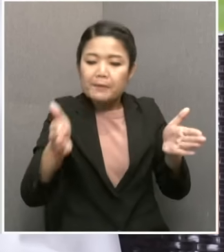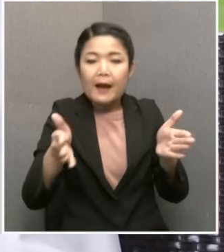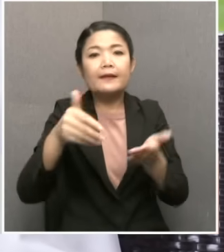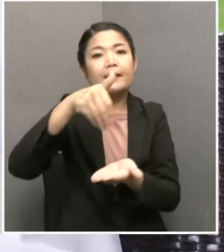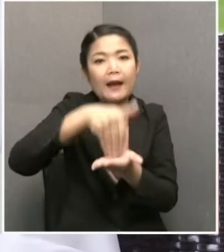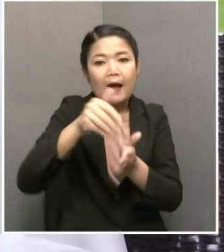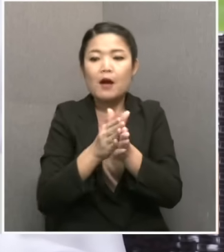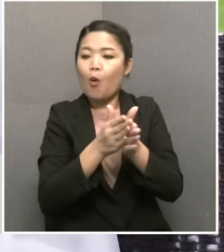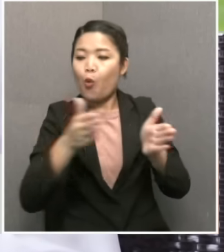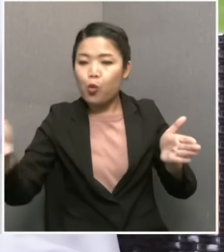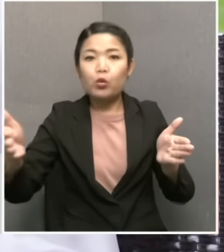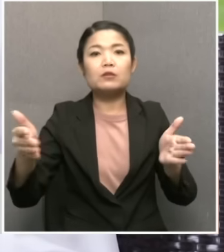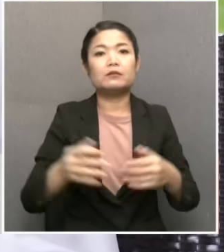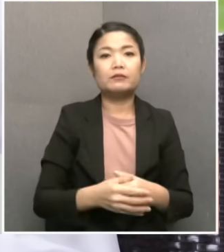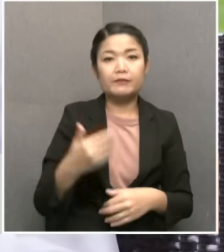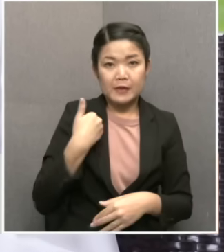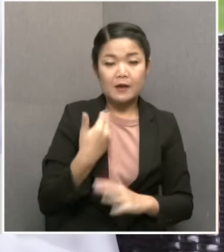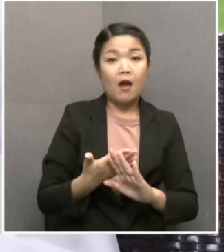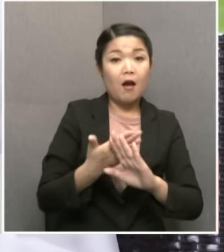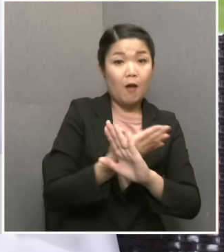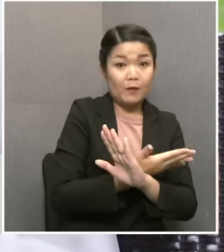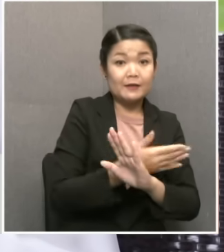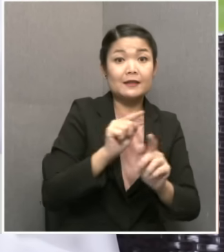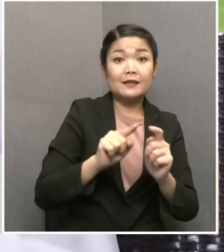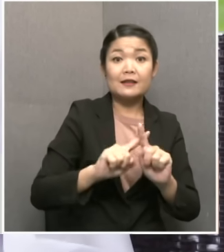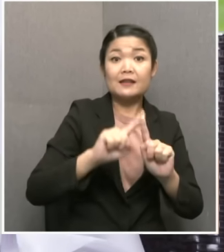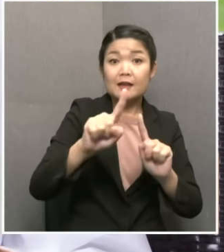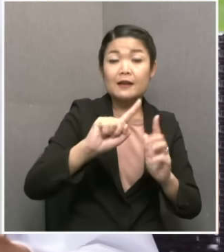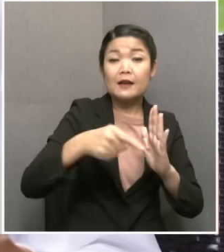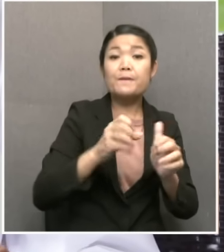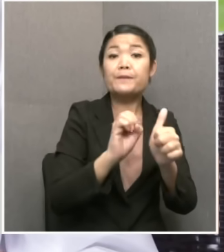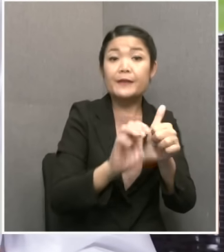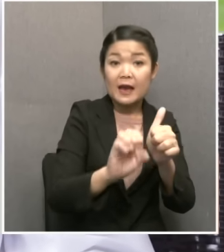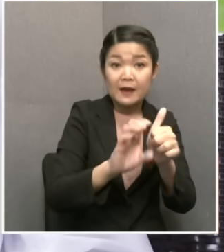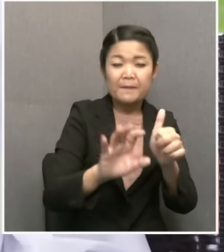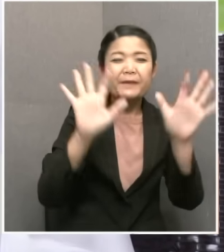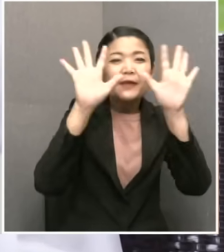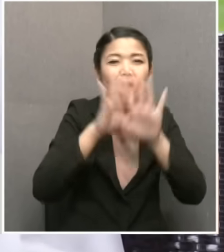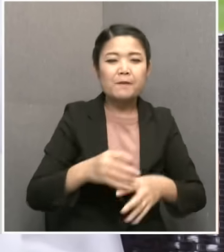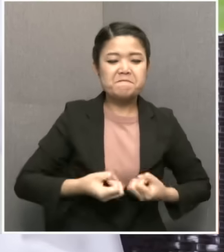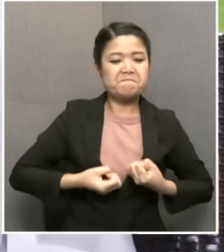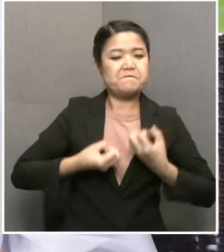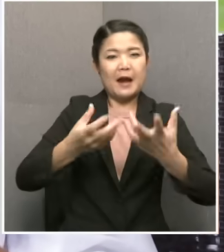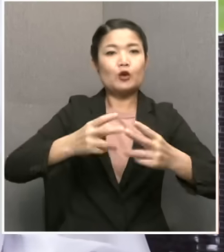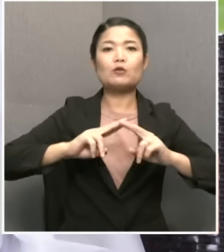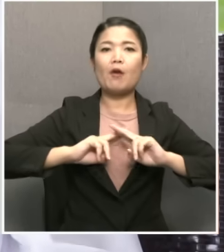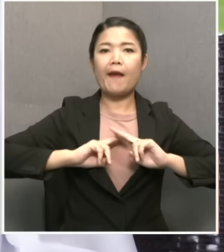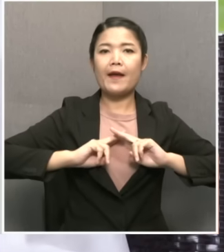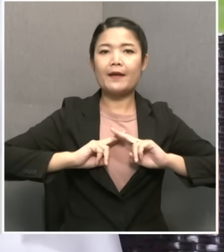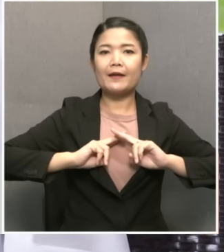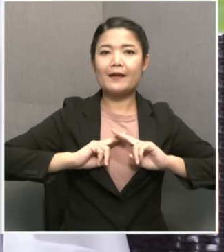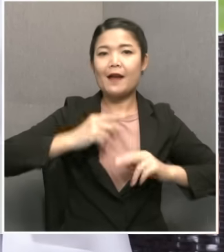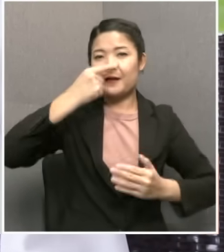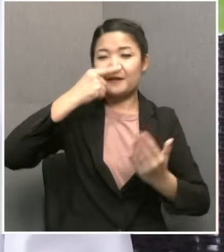แรกเนี่ยก็แนะนำตัวนะครับแล้วก็พูดง่ายว่าประกาศศักดานะครับว่าประเทศไท